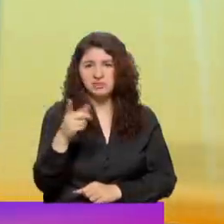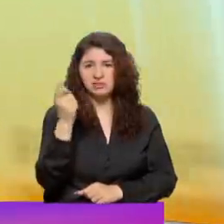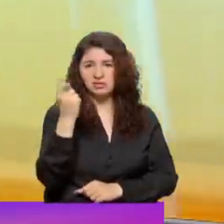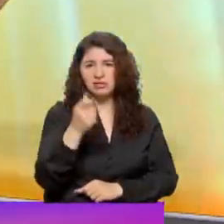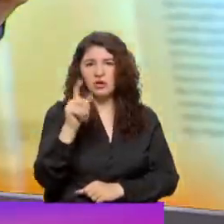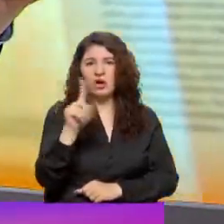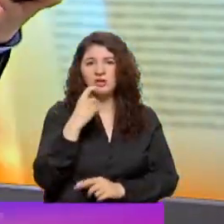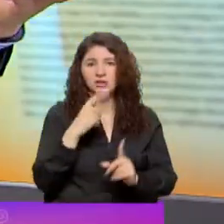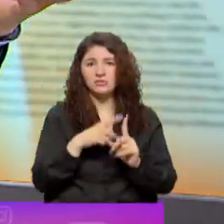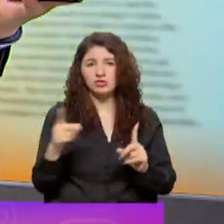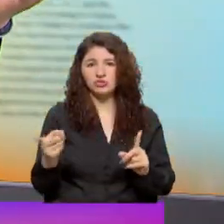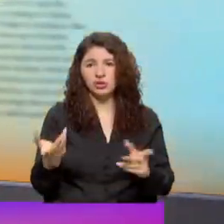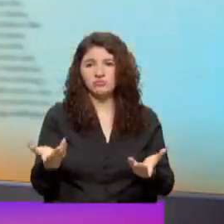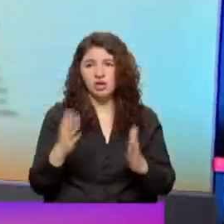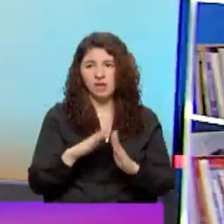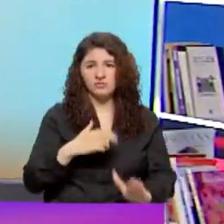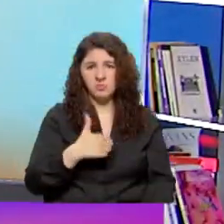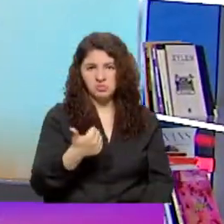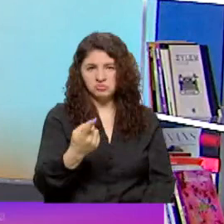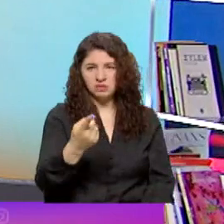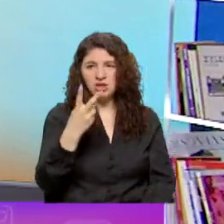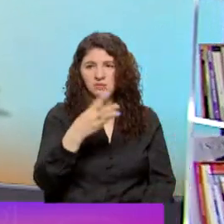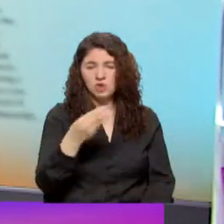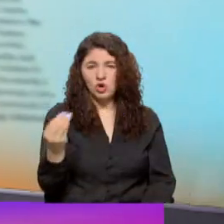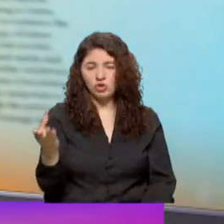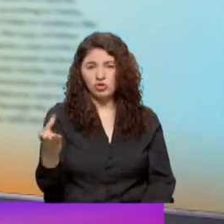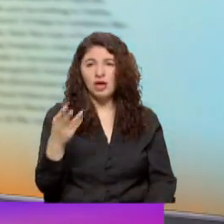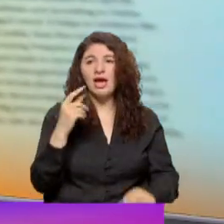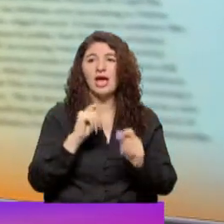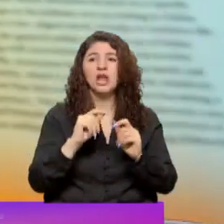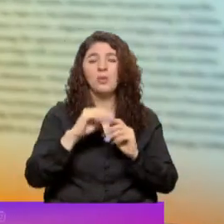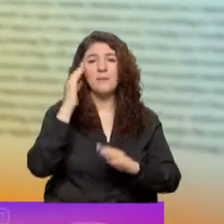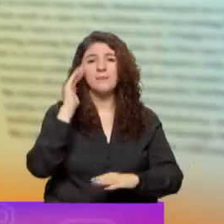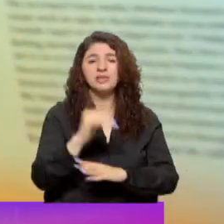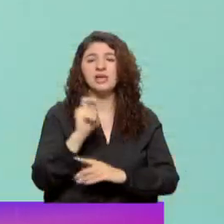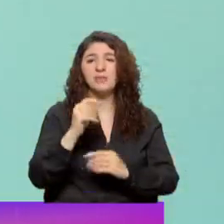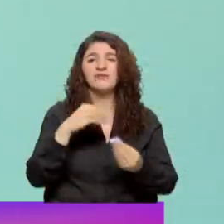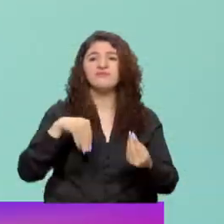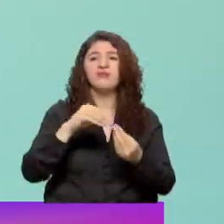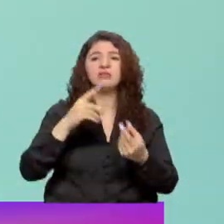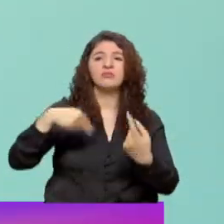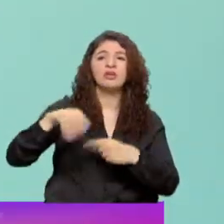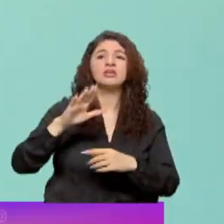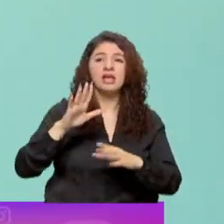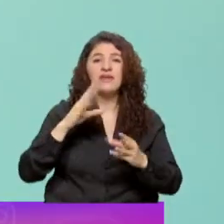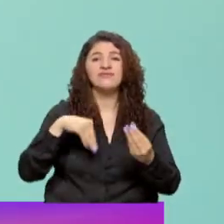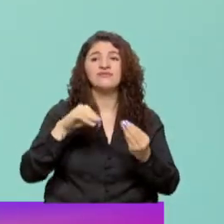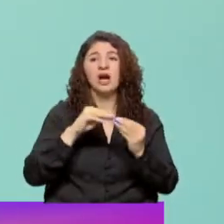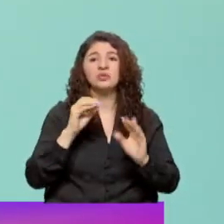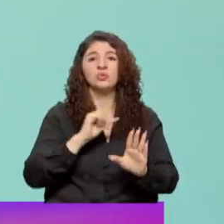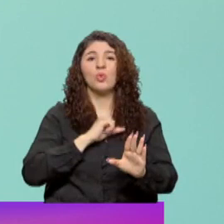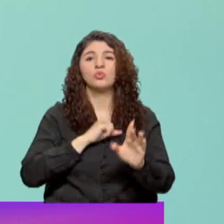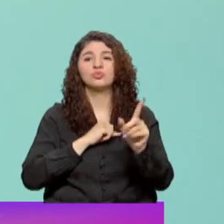bin lira ödeyerek on yıl boyunca ev sahibi olabilir misiniz 2 milyon ekonomiyi batıran Faiz lobisi değil faiz fobisidir